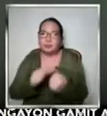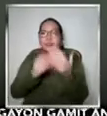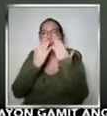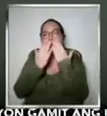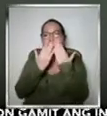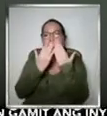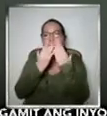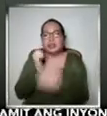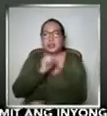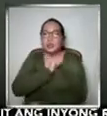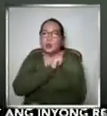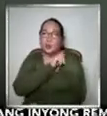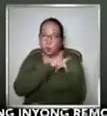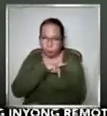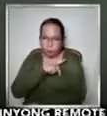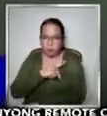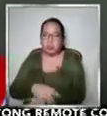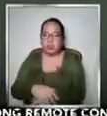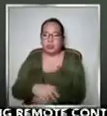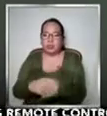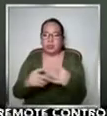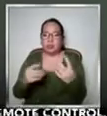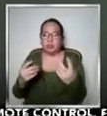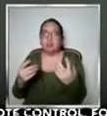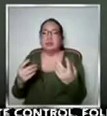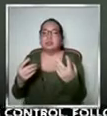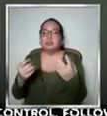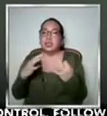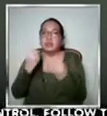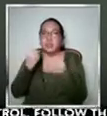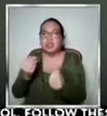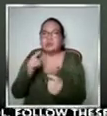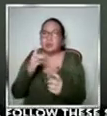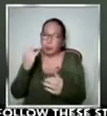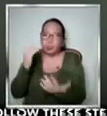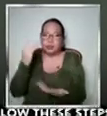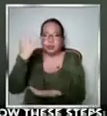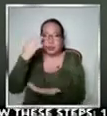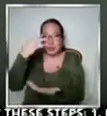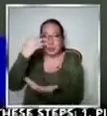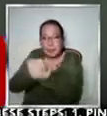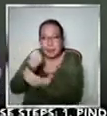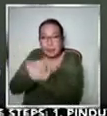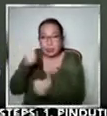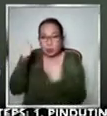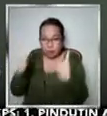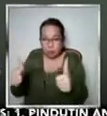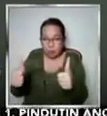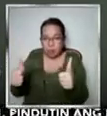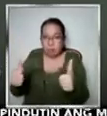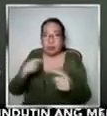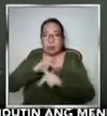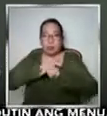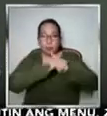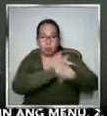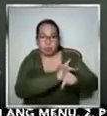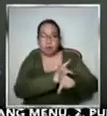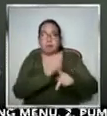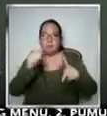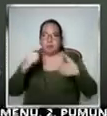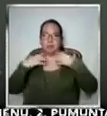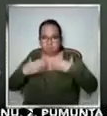The appreciation should go beyond words. It should go into action. It should go to